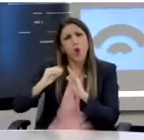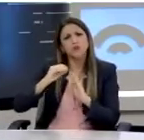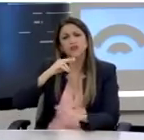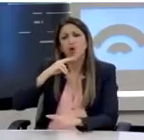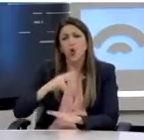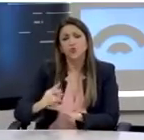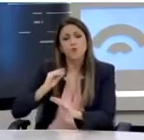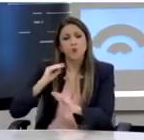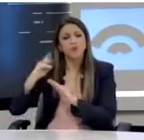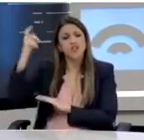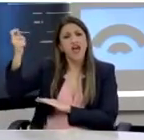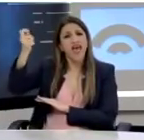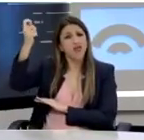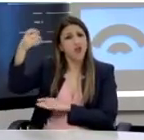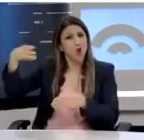Μάλιστα.